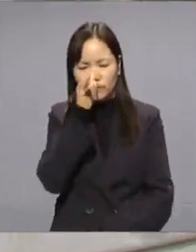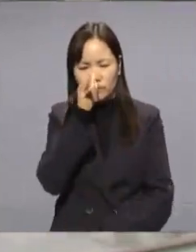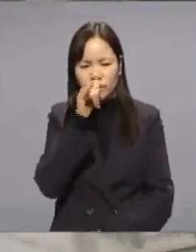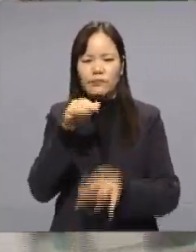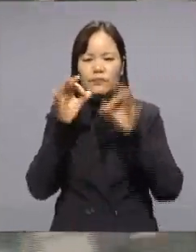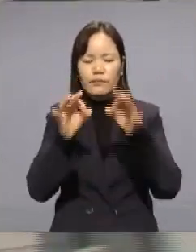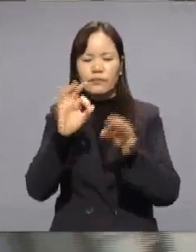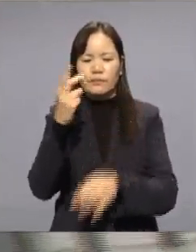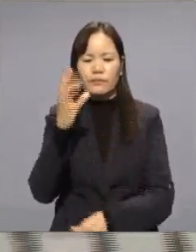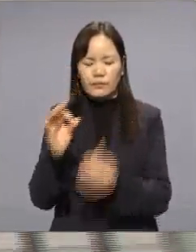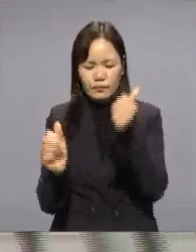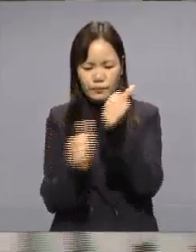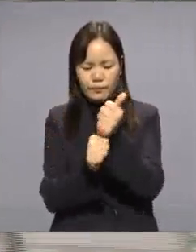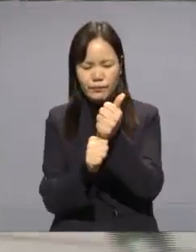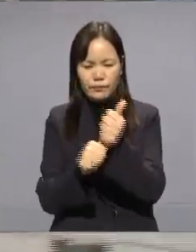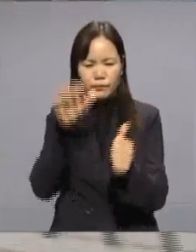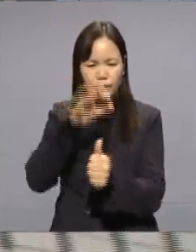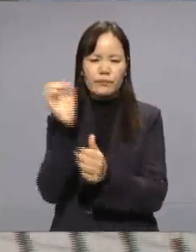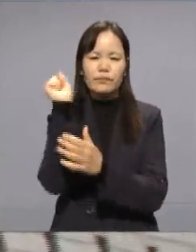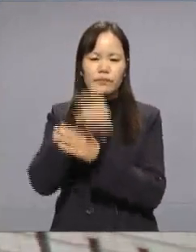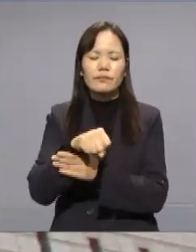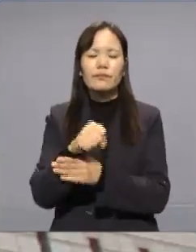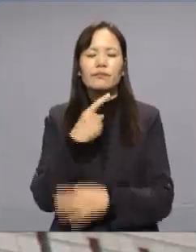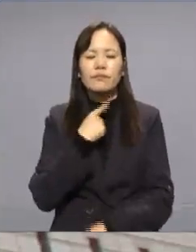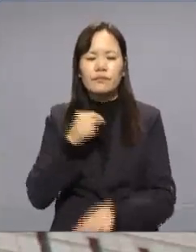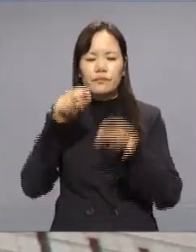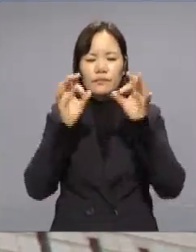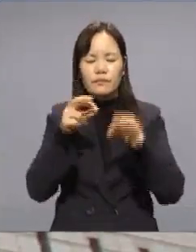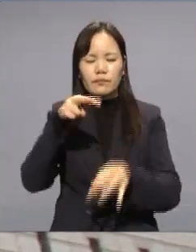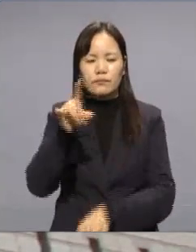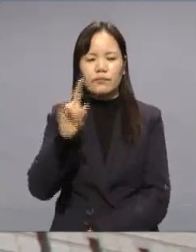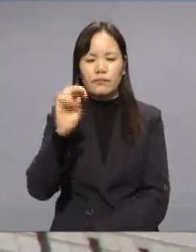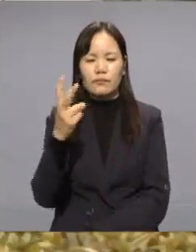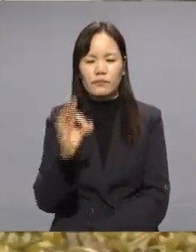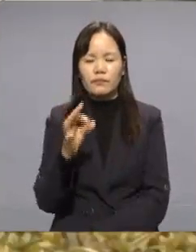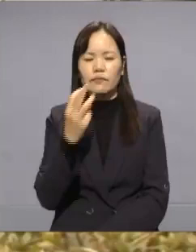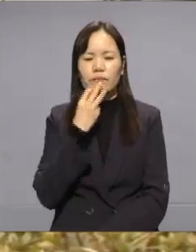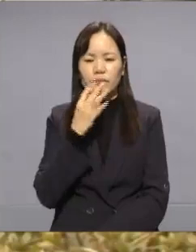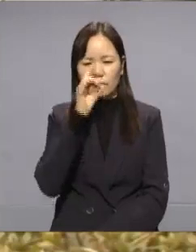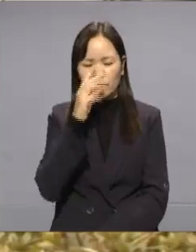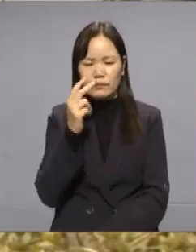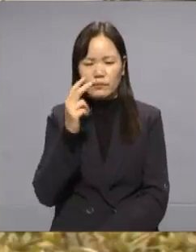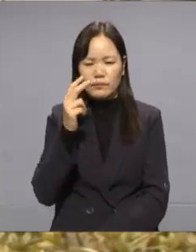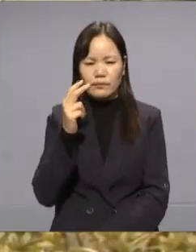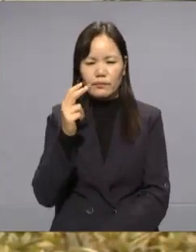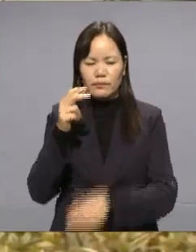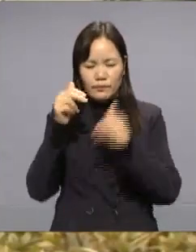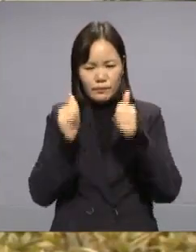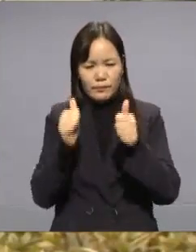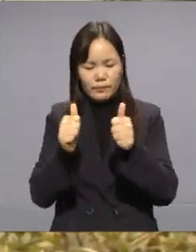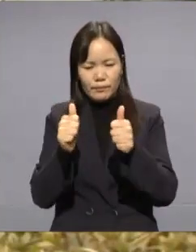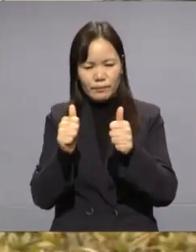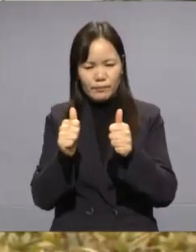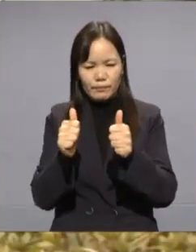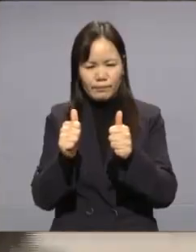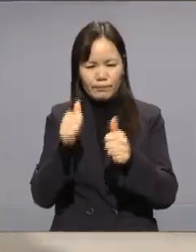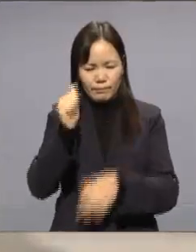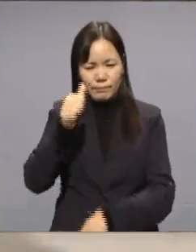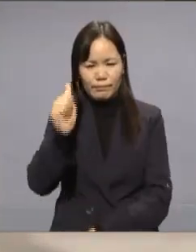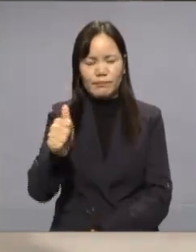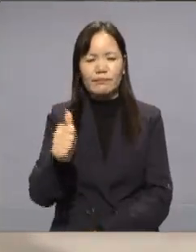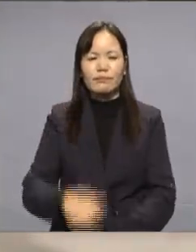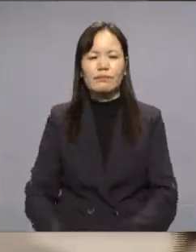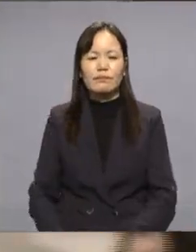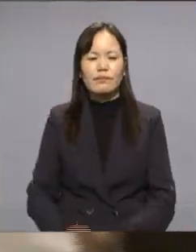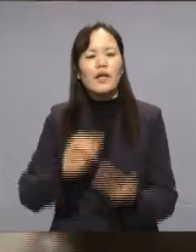김용 부원장의 구속영장을 발부했던 김세용 서울중앙지방법원 영장전담 부장판사가 맡습니다. 공개된